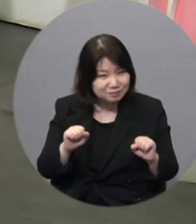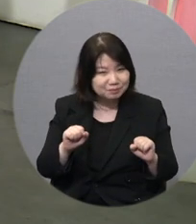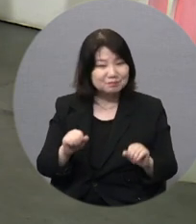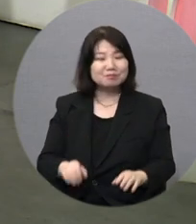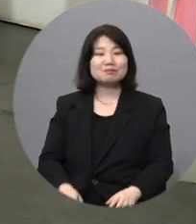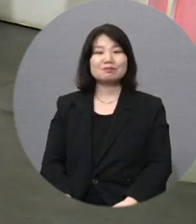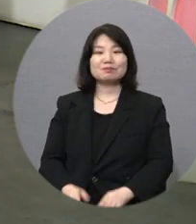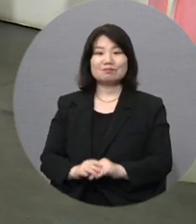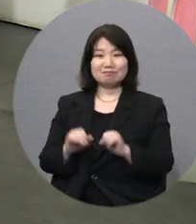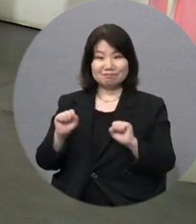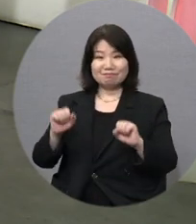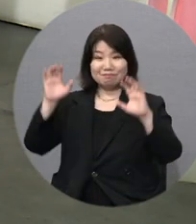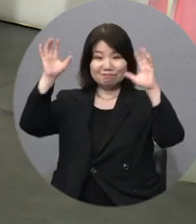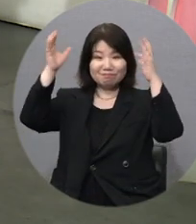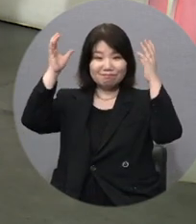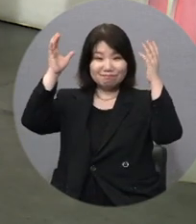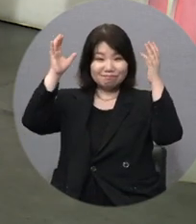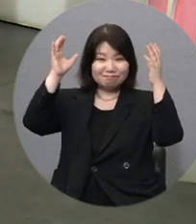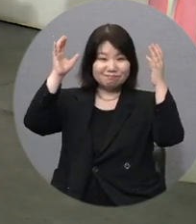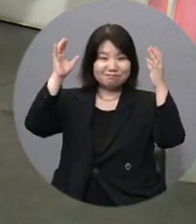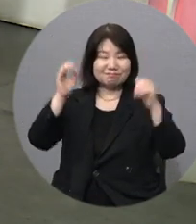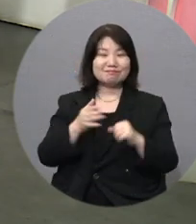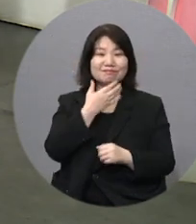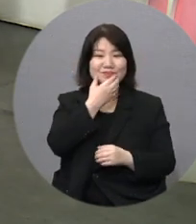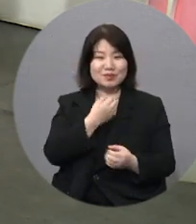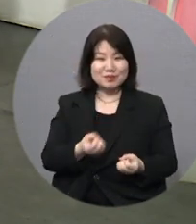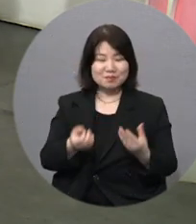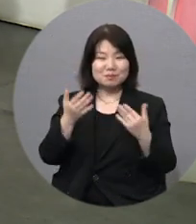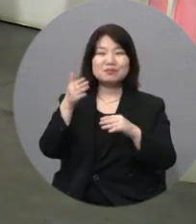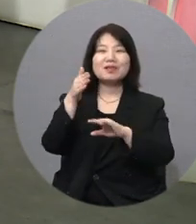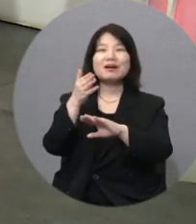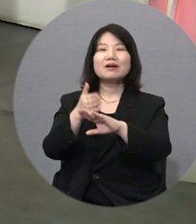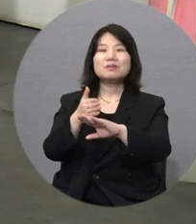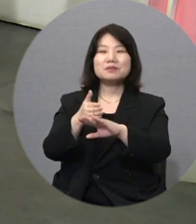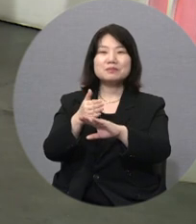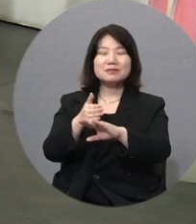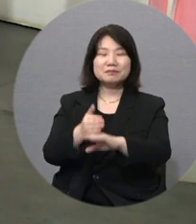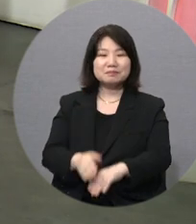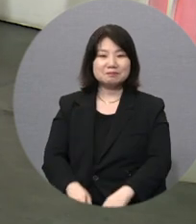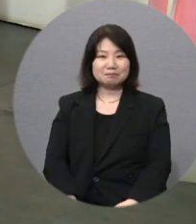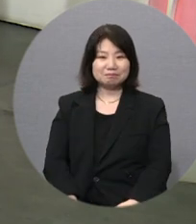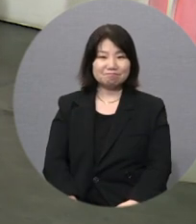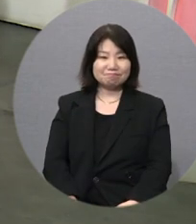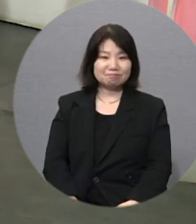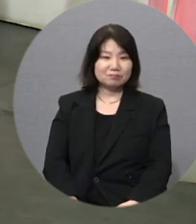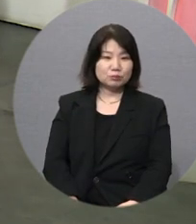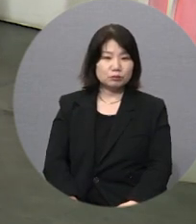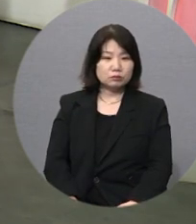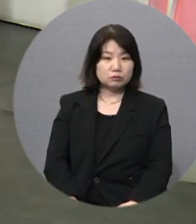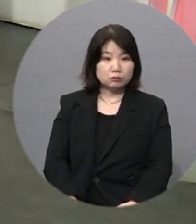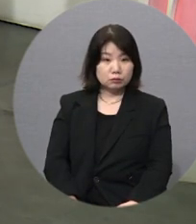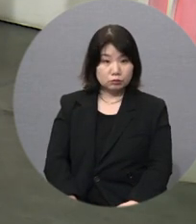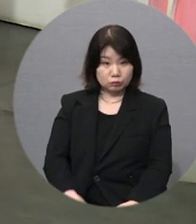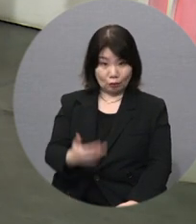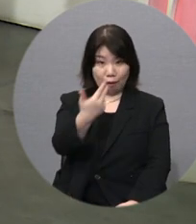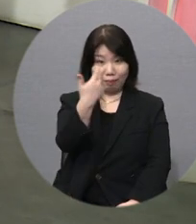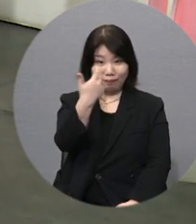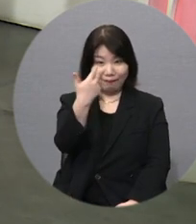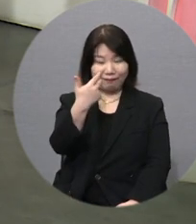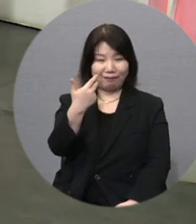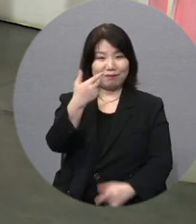안녕하세요네 황회장님 축하드립니다 니다 어 회장님